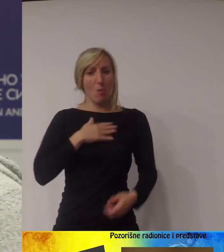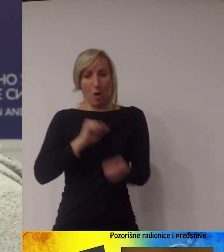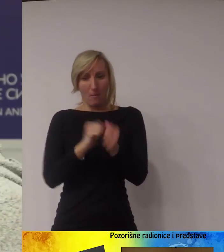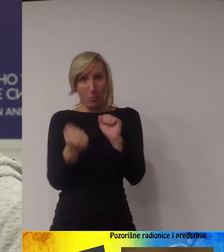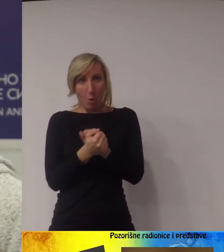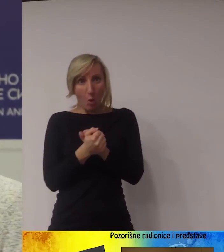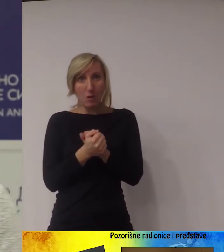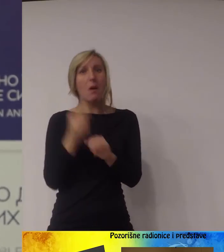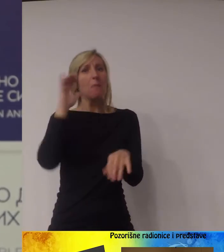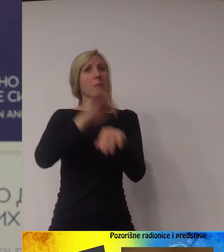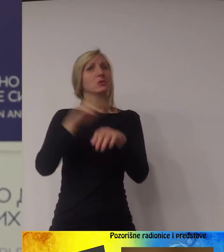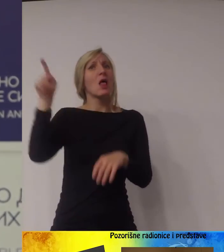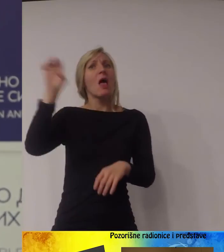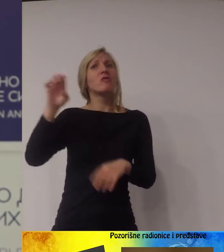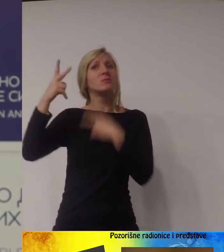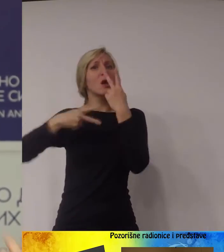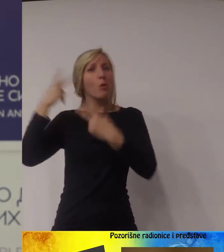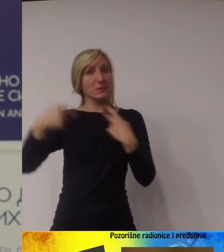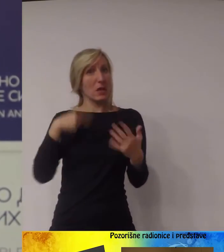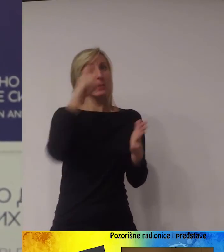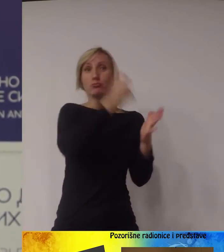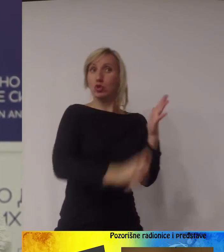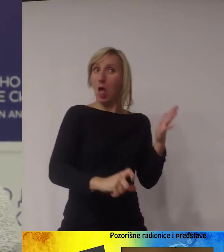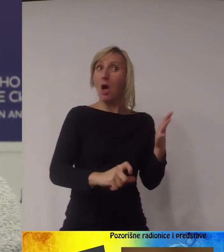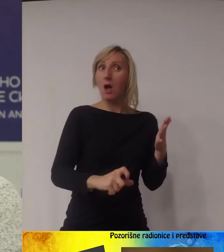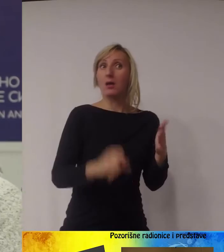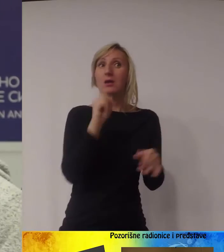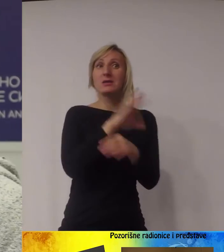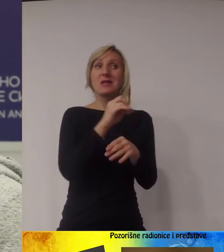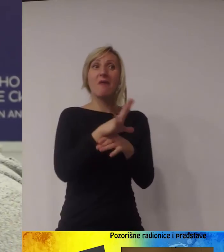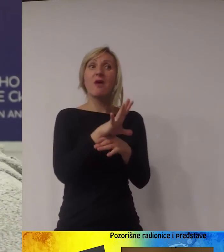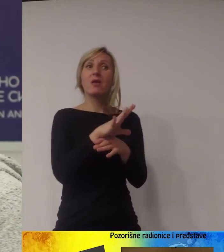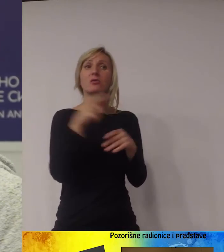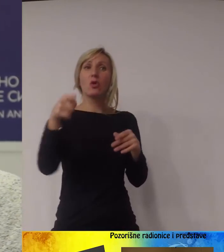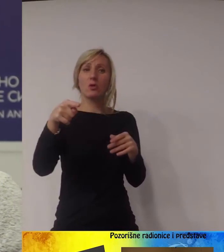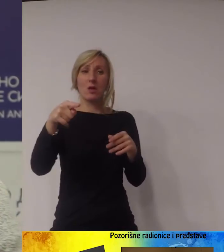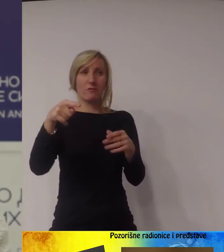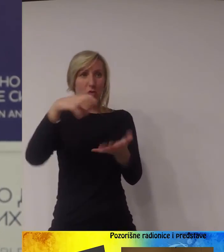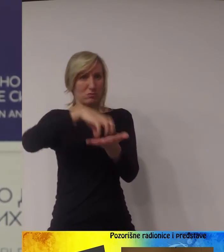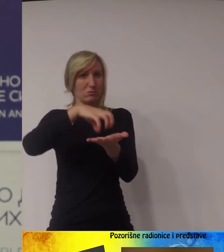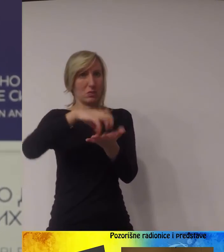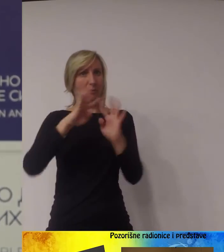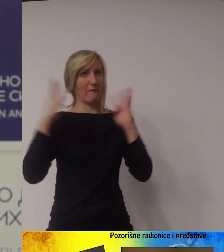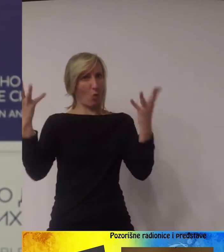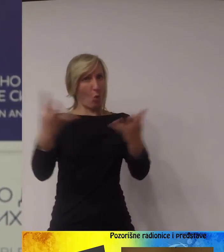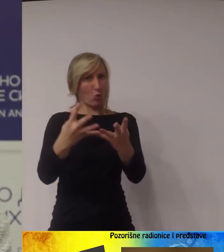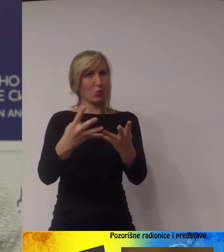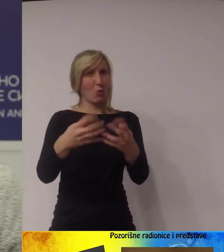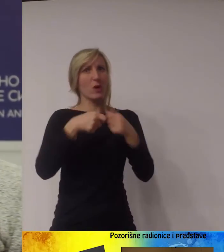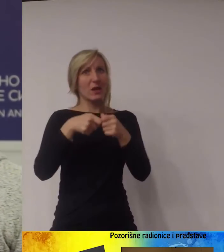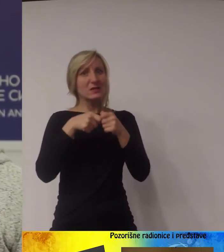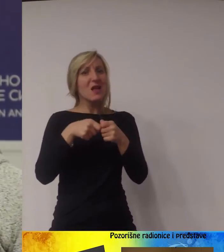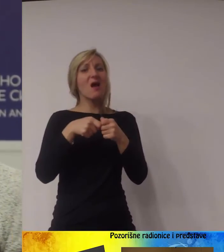rad prepoznala i Evropska komisija i ja sam član sada savjetodavnog tela, odnosno forum organizacije civilnog društva